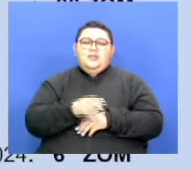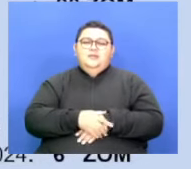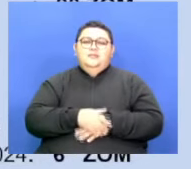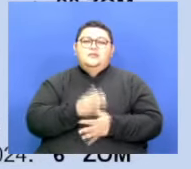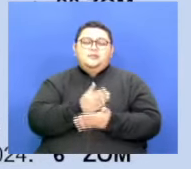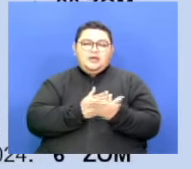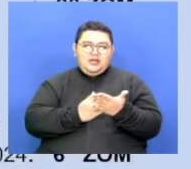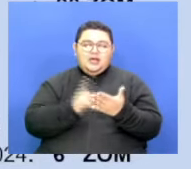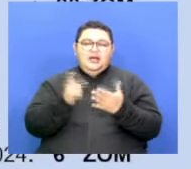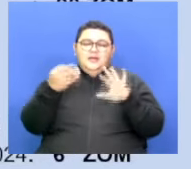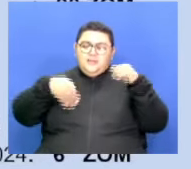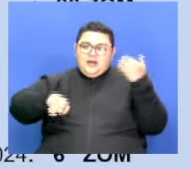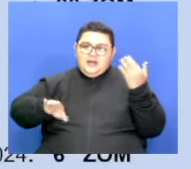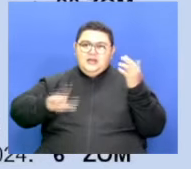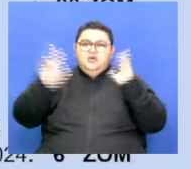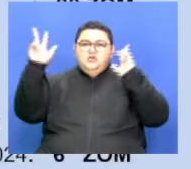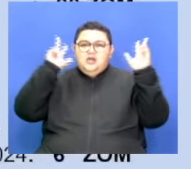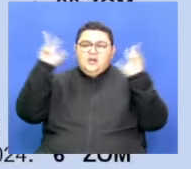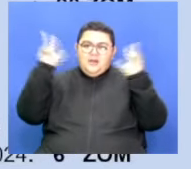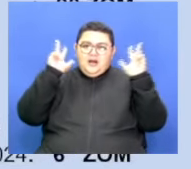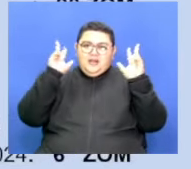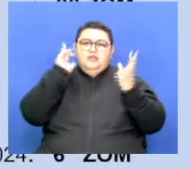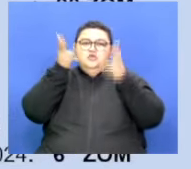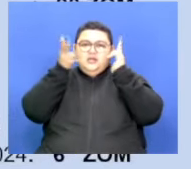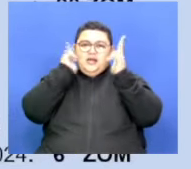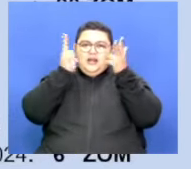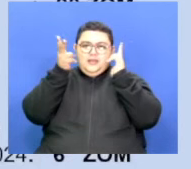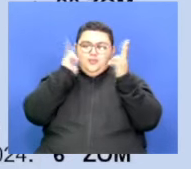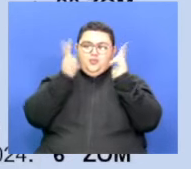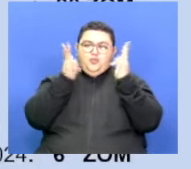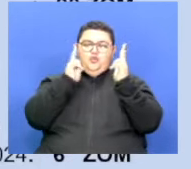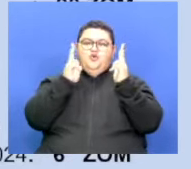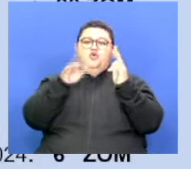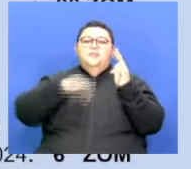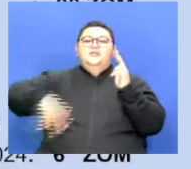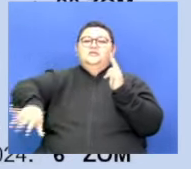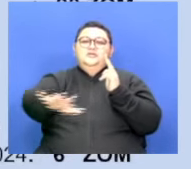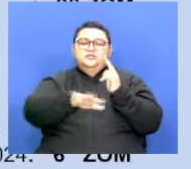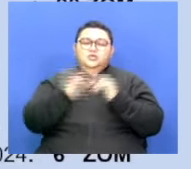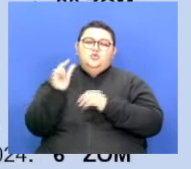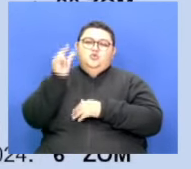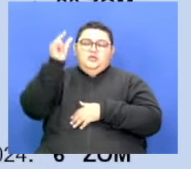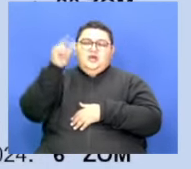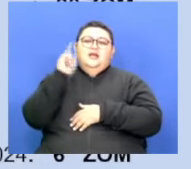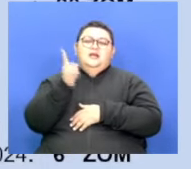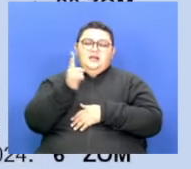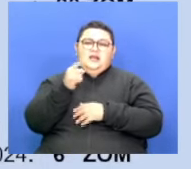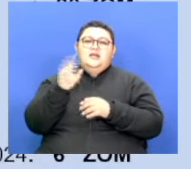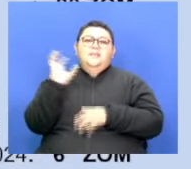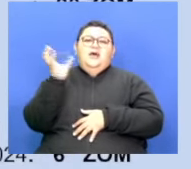Bali Nusa Tenggara Barat Nusa Tenggara Timur pesisir Utara dari